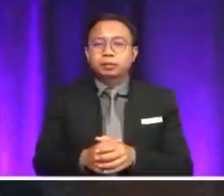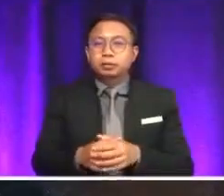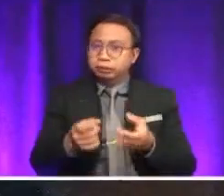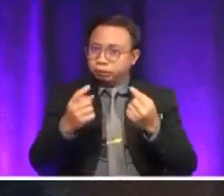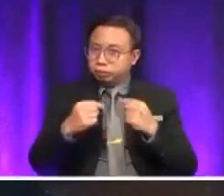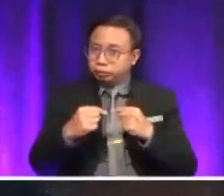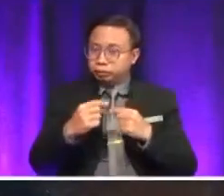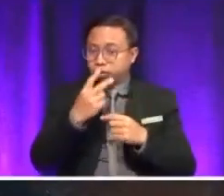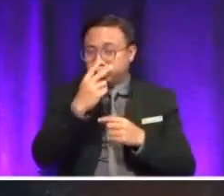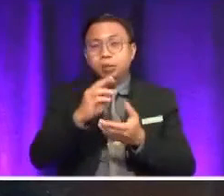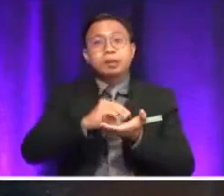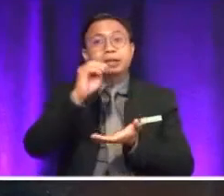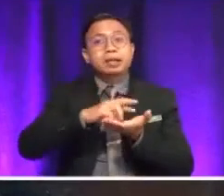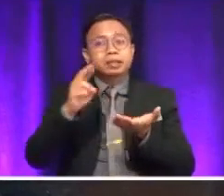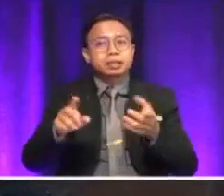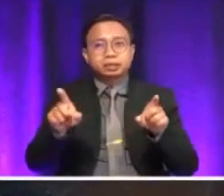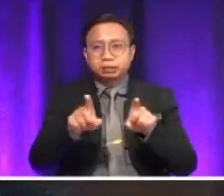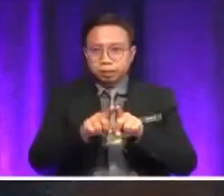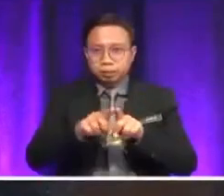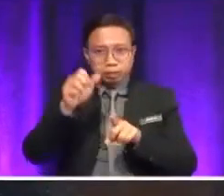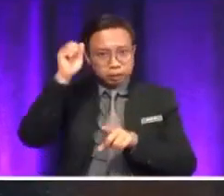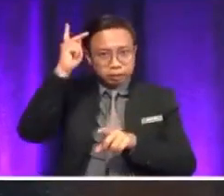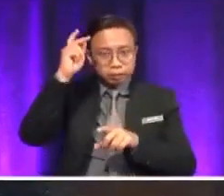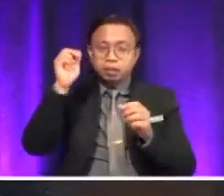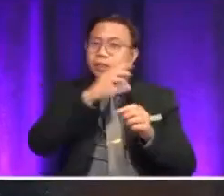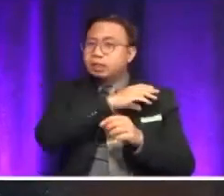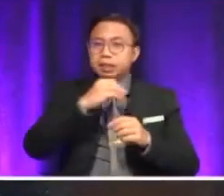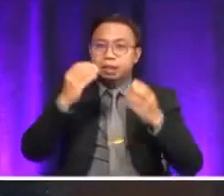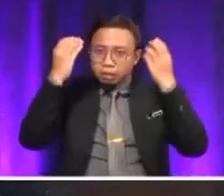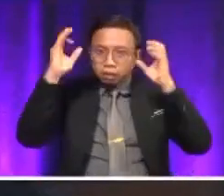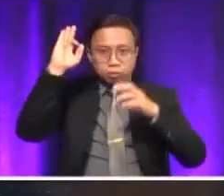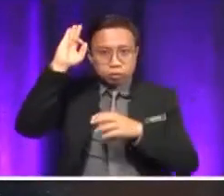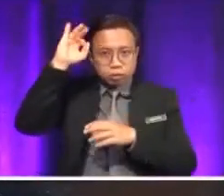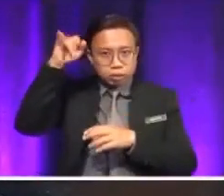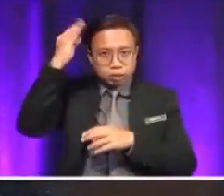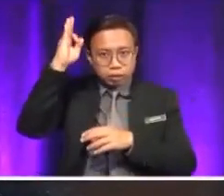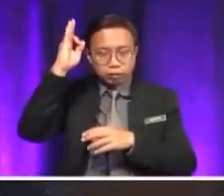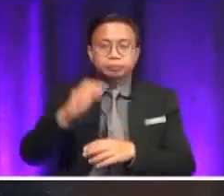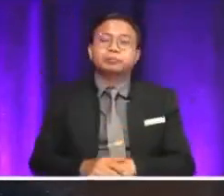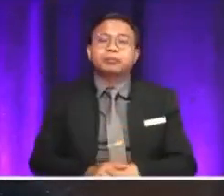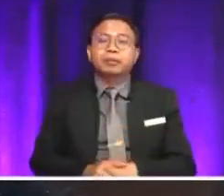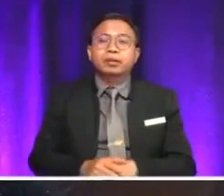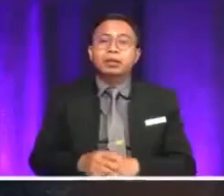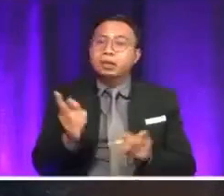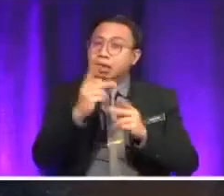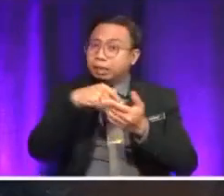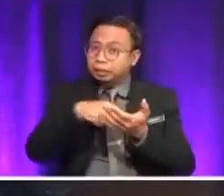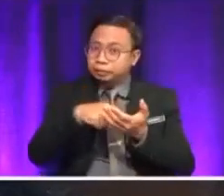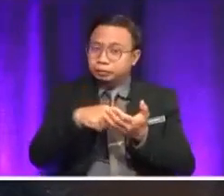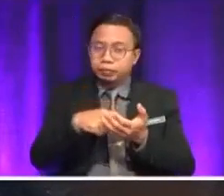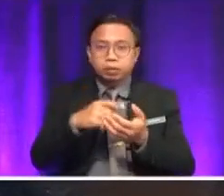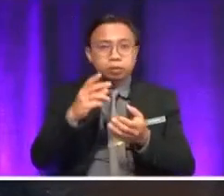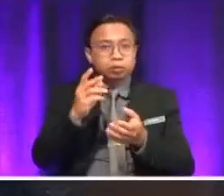macam lagi macam aksi kami dengan rendah bersama dengan saya Akmal Nazri dan juga cikgu kita, cikgu Jeffrey. Okey, cikgu. Kali ini kita nak kongsikan apa pula dengan